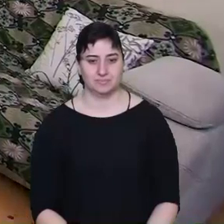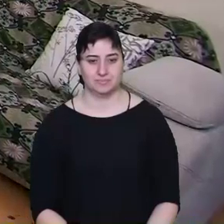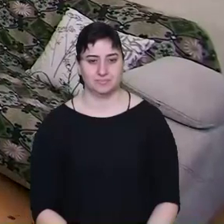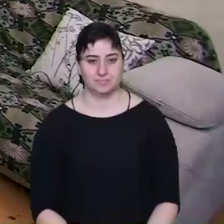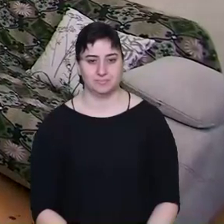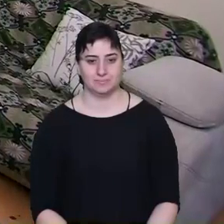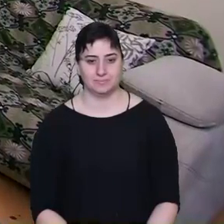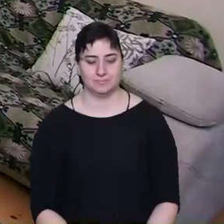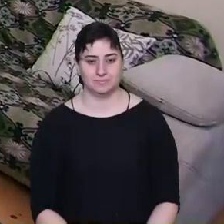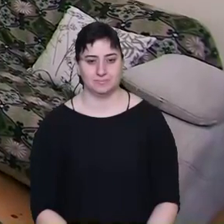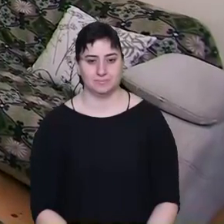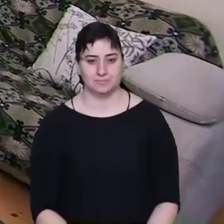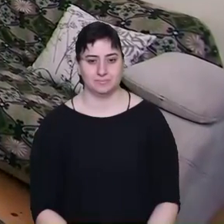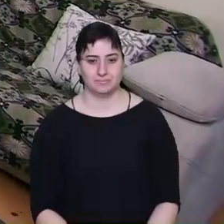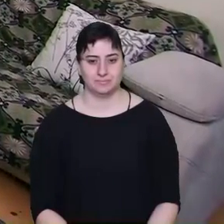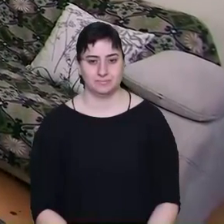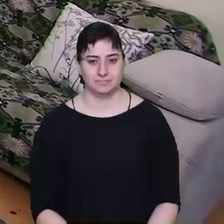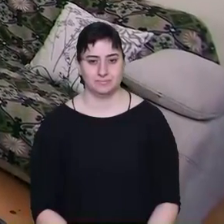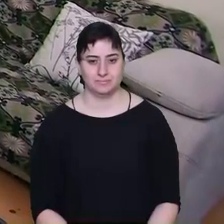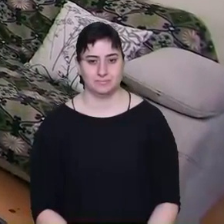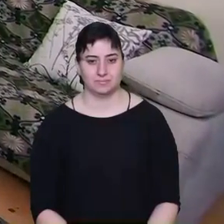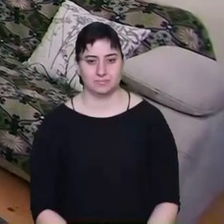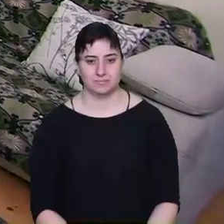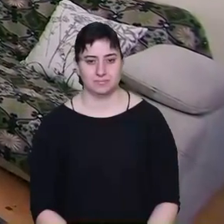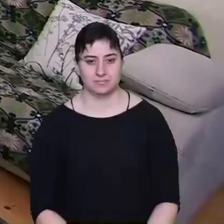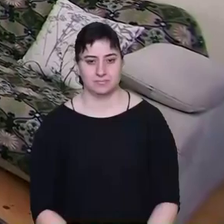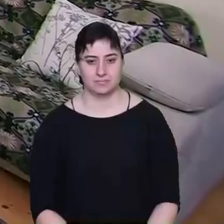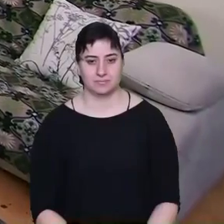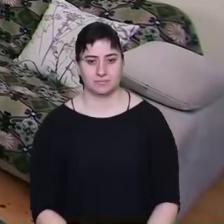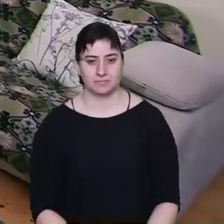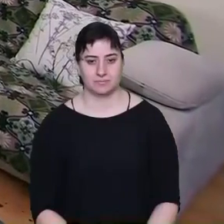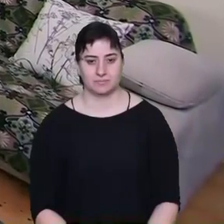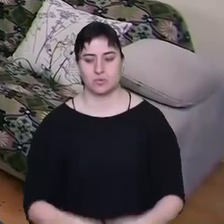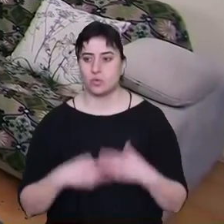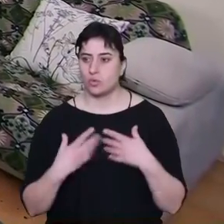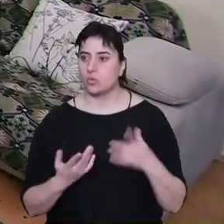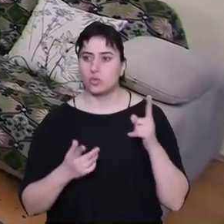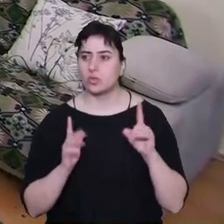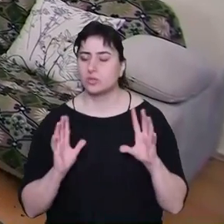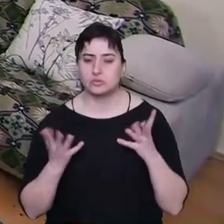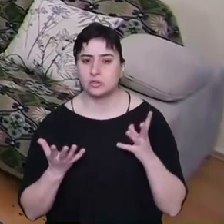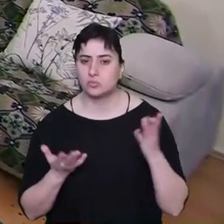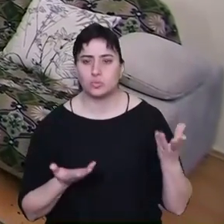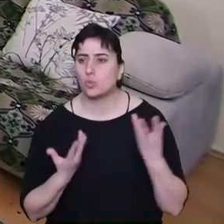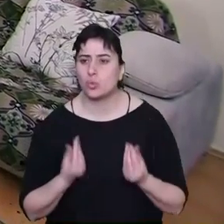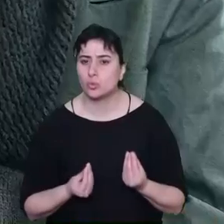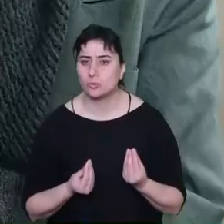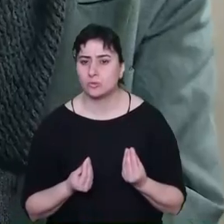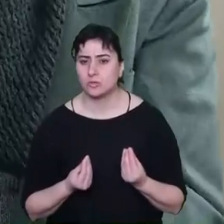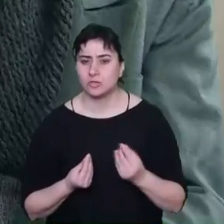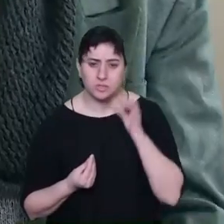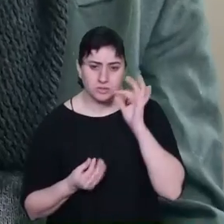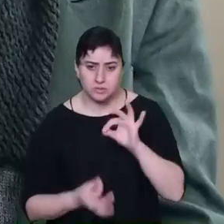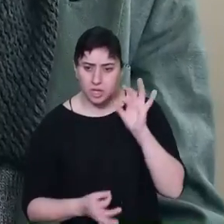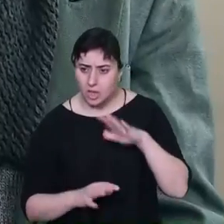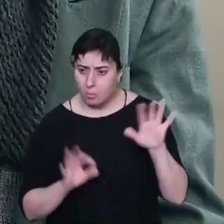Sarp yorgun argın nefes nefese müşterilata girdi. Şükrü peşinde. O neydi Şükrü? O neydi ya?